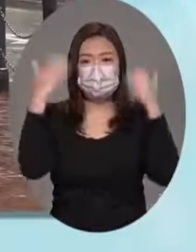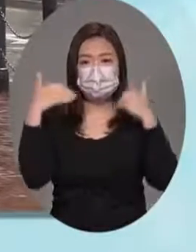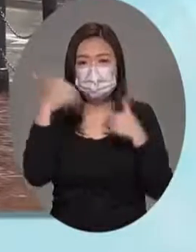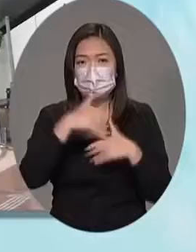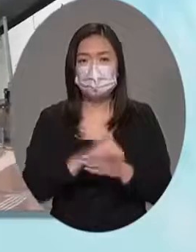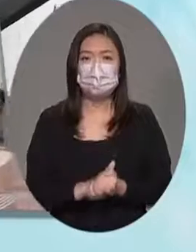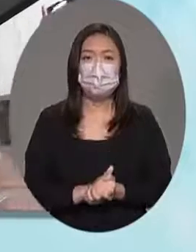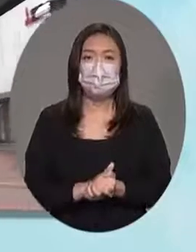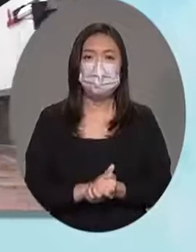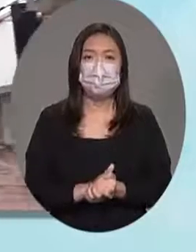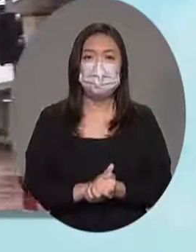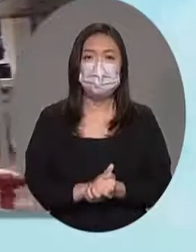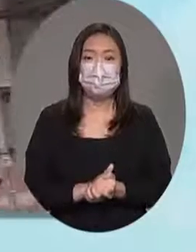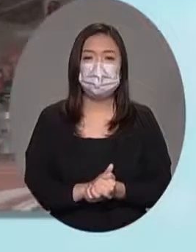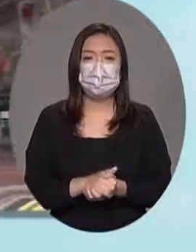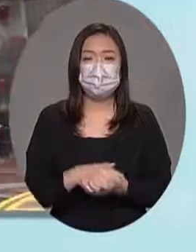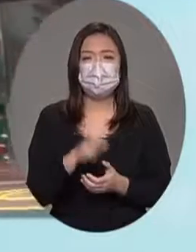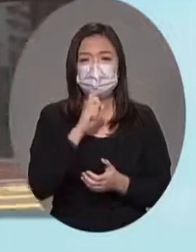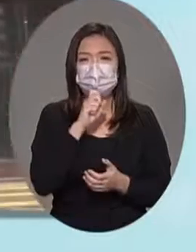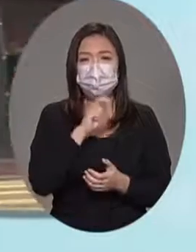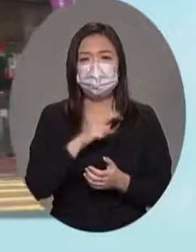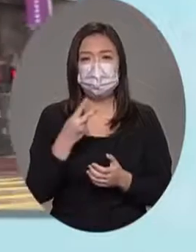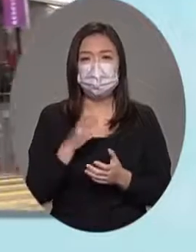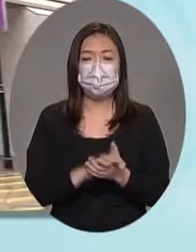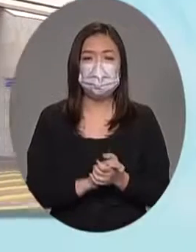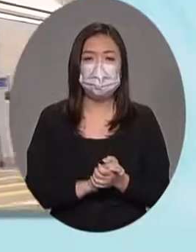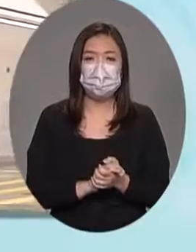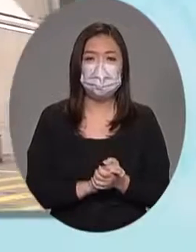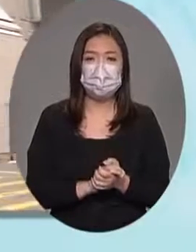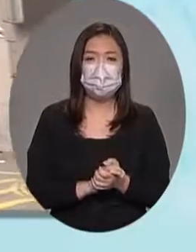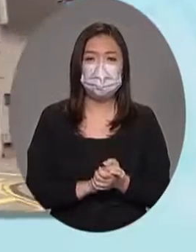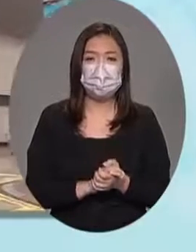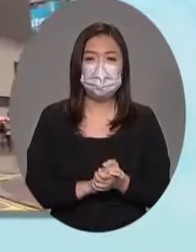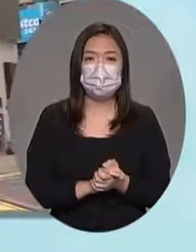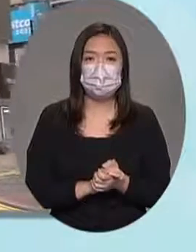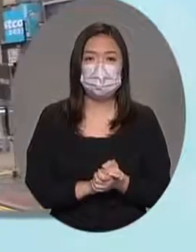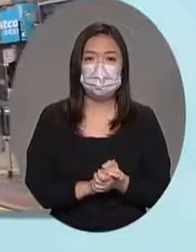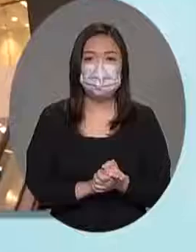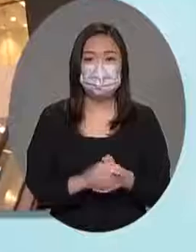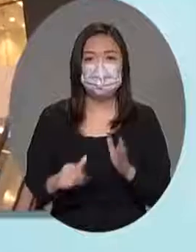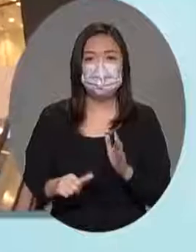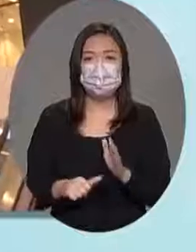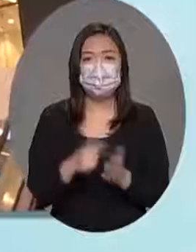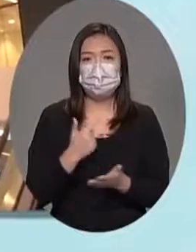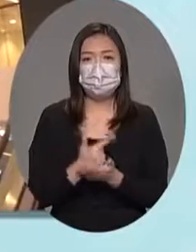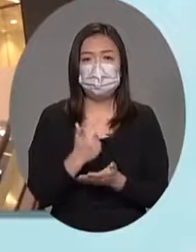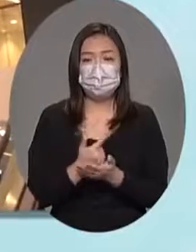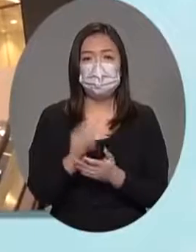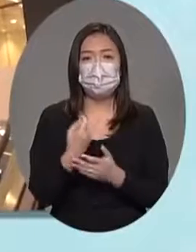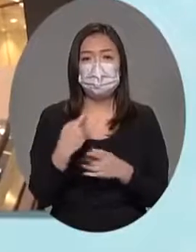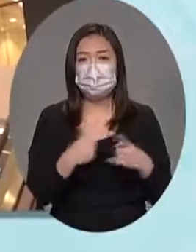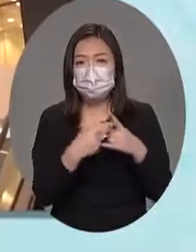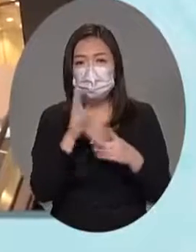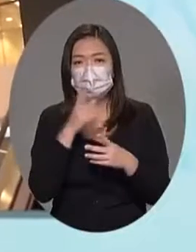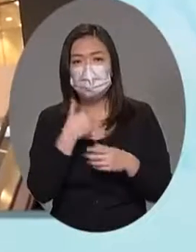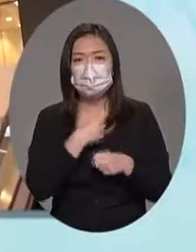陣。 都有改善到的，最主要是方便翻，即係市民去做嘢啊，